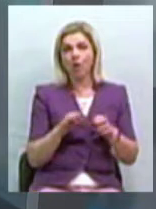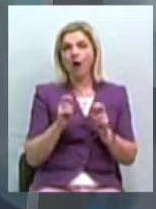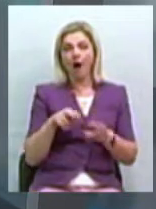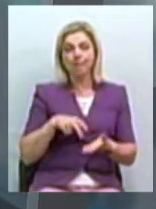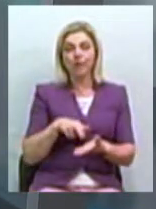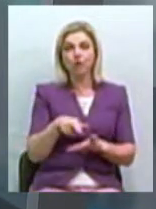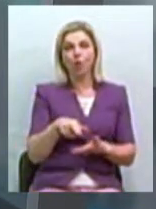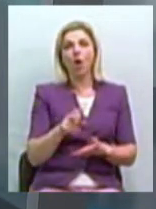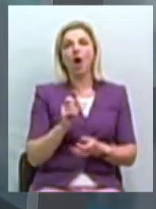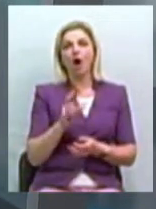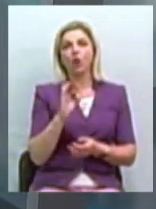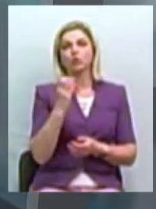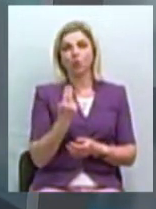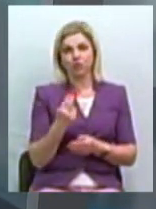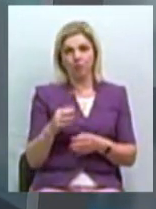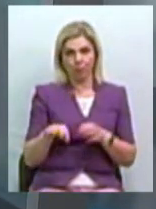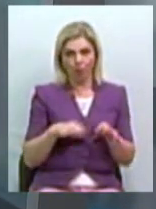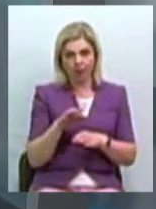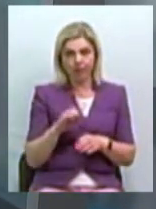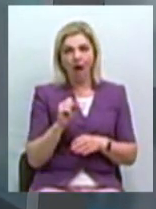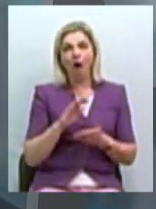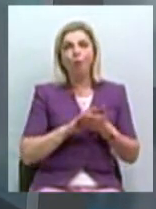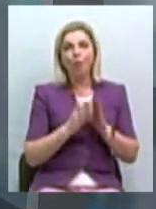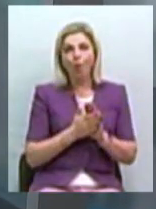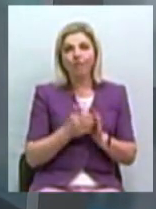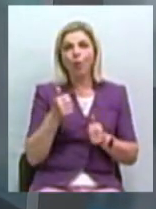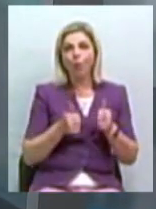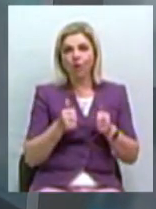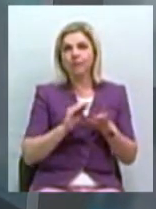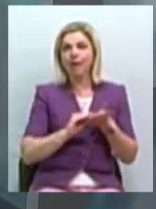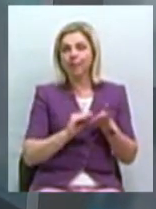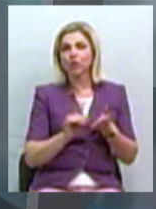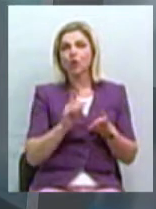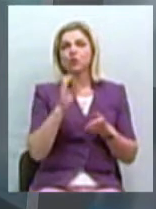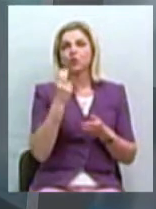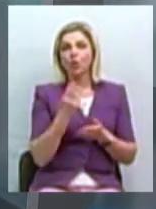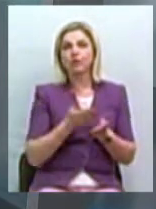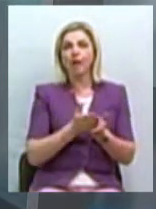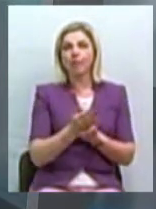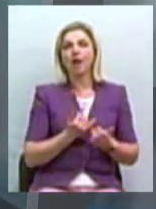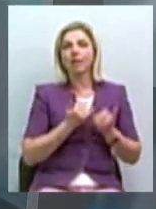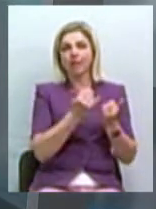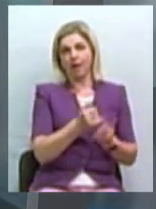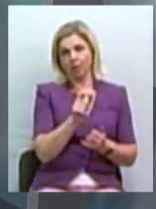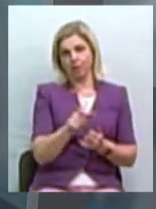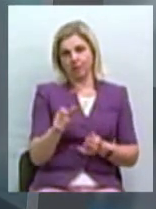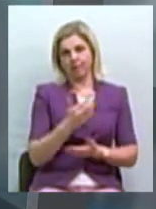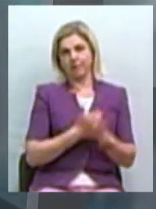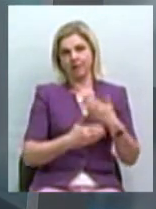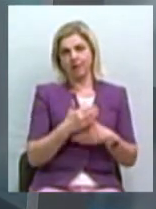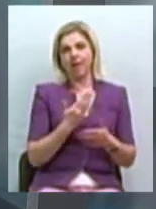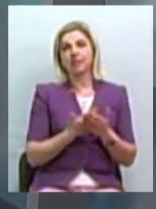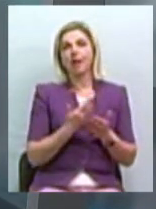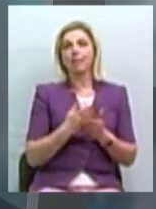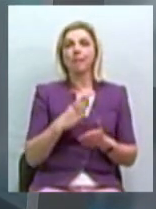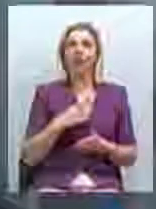доріжка, як соціальний проєкт. А в умовах конкурсу зазначено, що соціальний проєкт направлений на осіб з обмеженими можливостями. Наприклад, якщо б